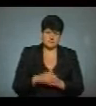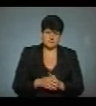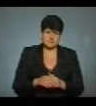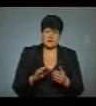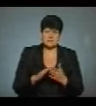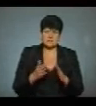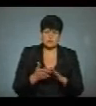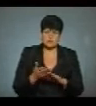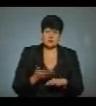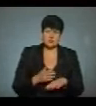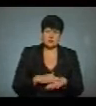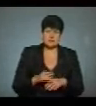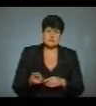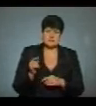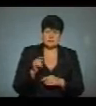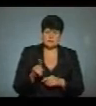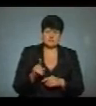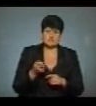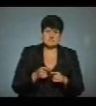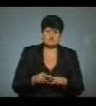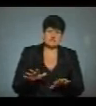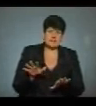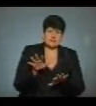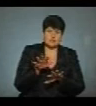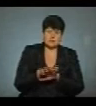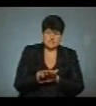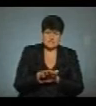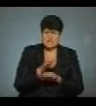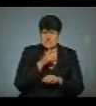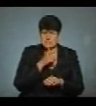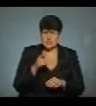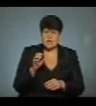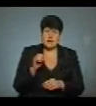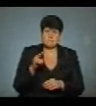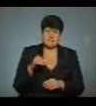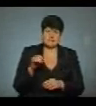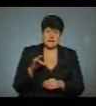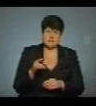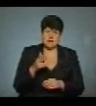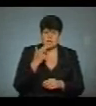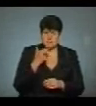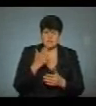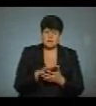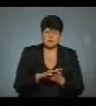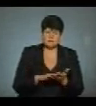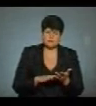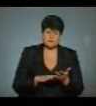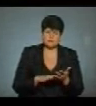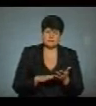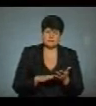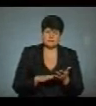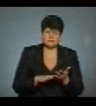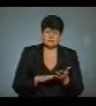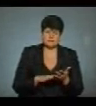Ситуація ускладнюється тим, що все це накладається на сезонну епідемію грипу, яка триває. Це